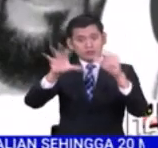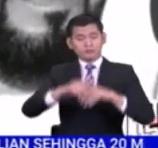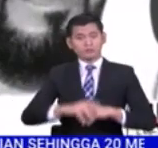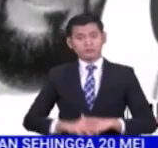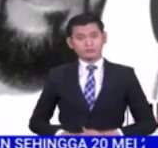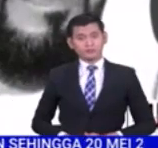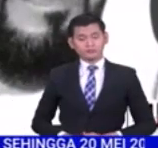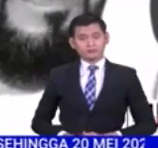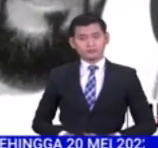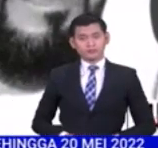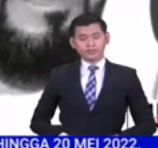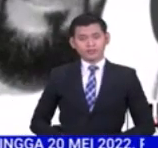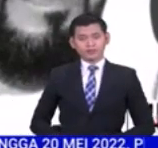Hi Ho